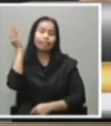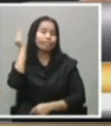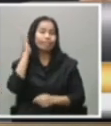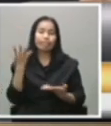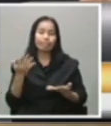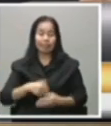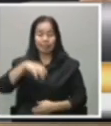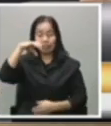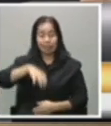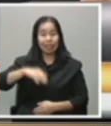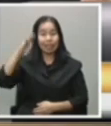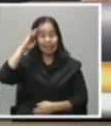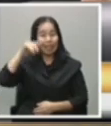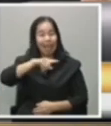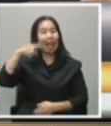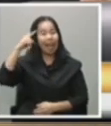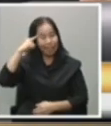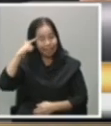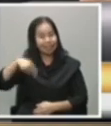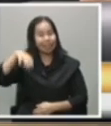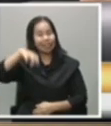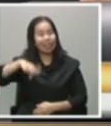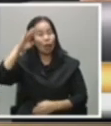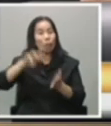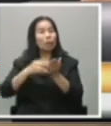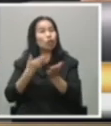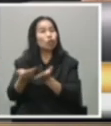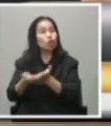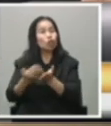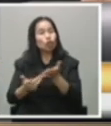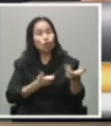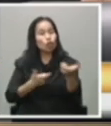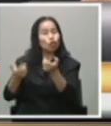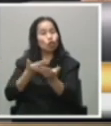องทัพดีเข้าใจว่าความมั่นคงคือการซื้ออาวุธเพียงอย่างเดียว